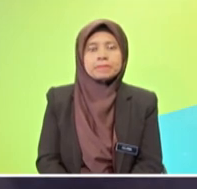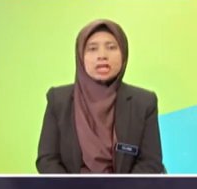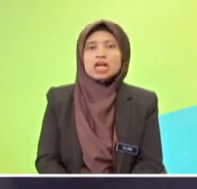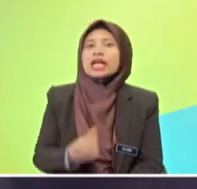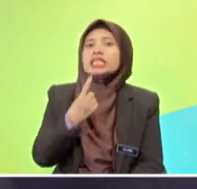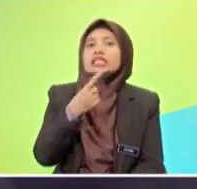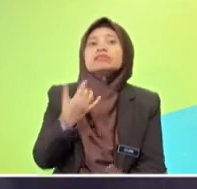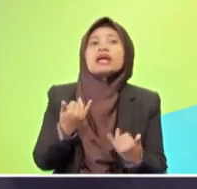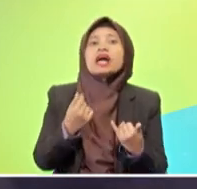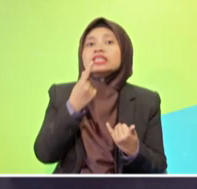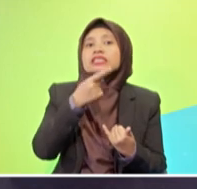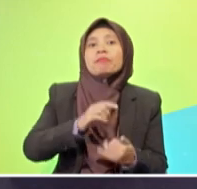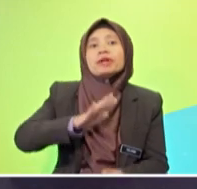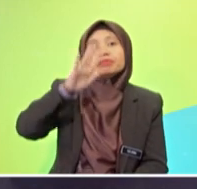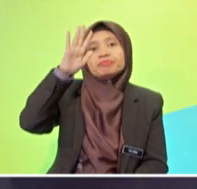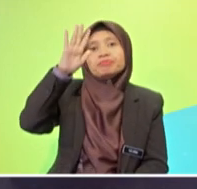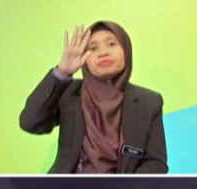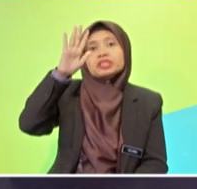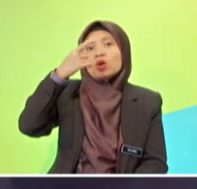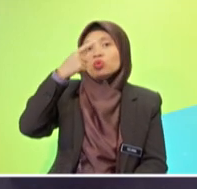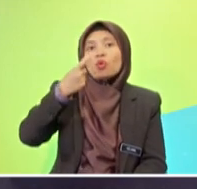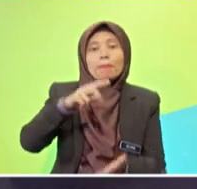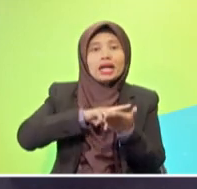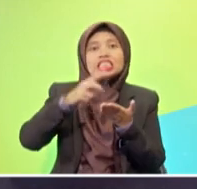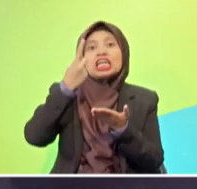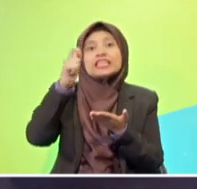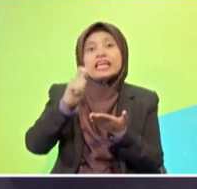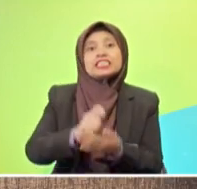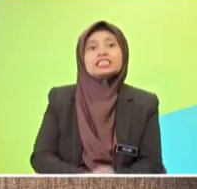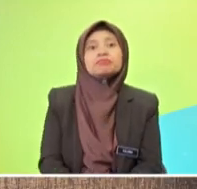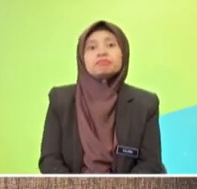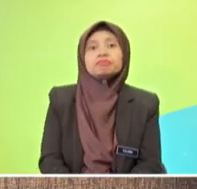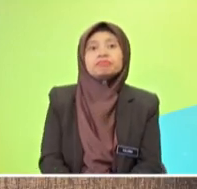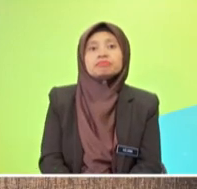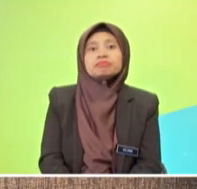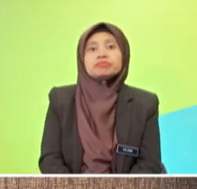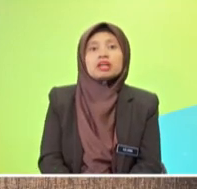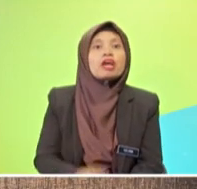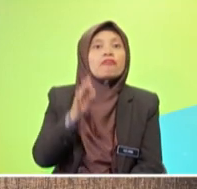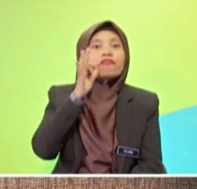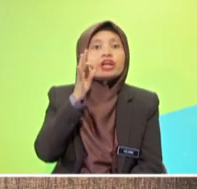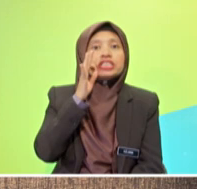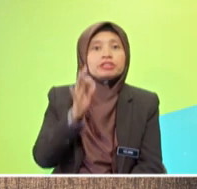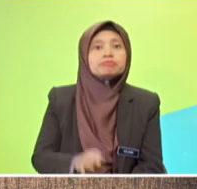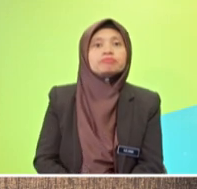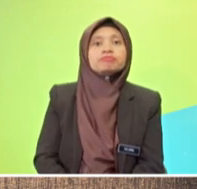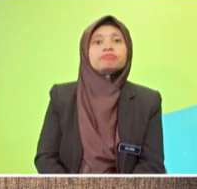terus bacakan teks yang seterusnya tapi anak cupu baca silih Farisa